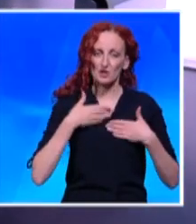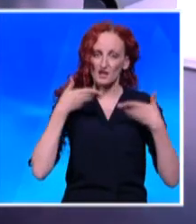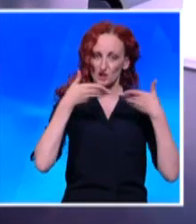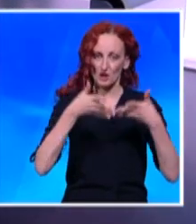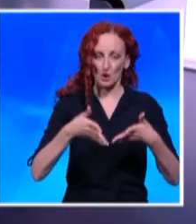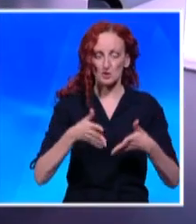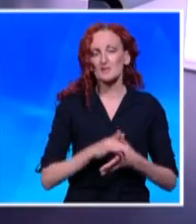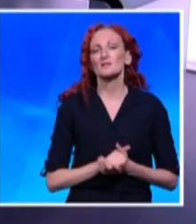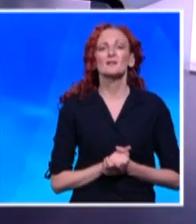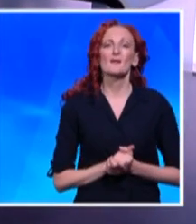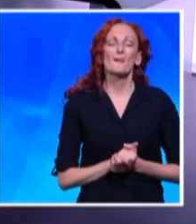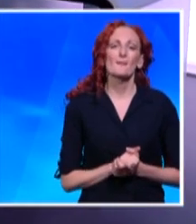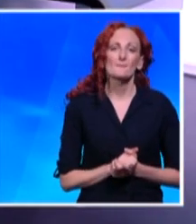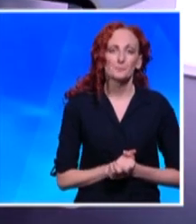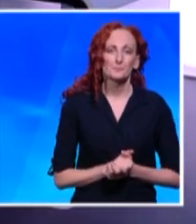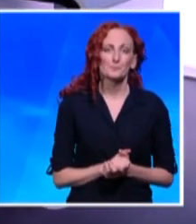вечер.